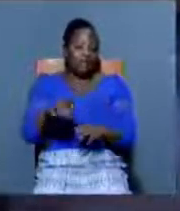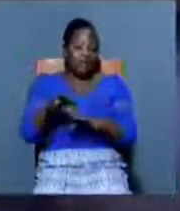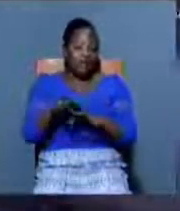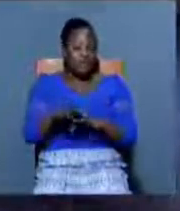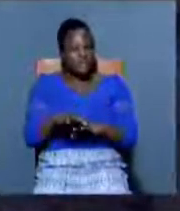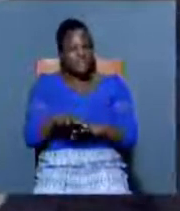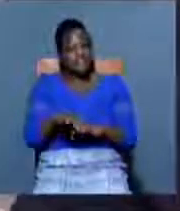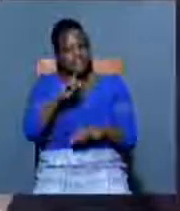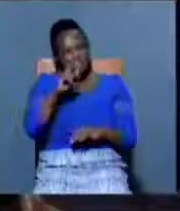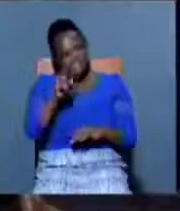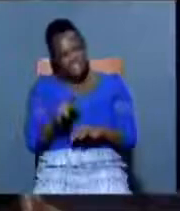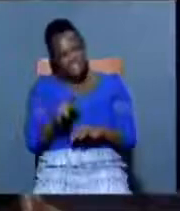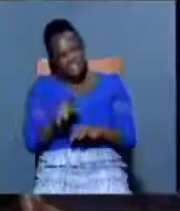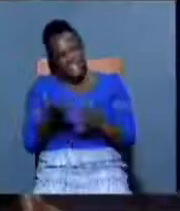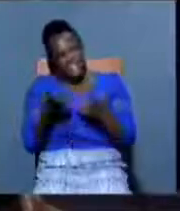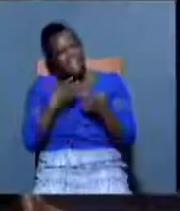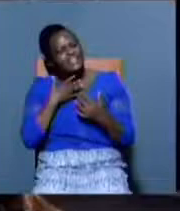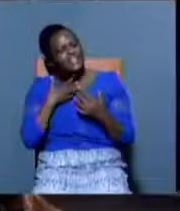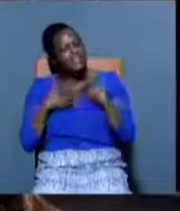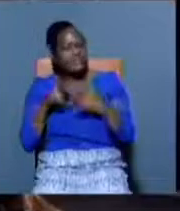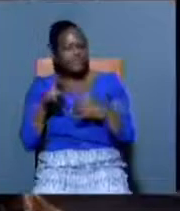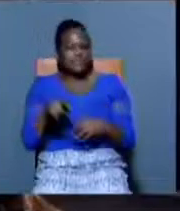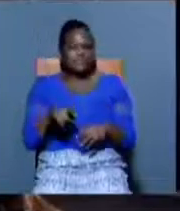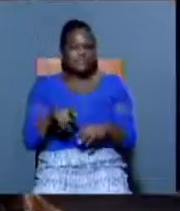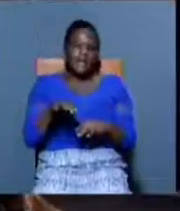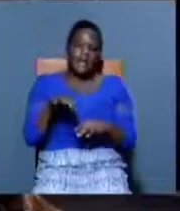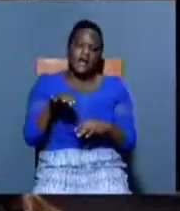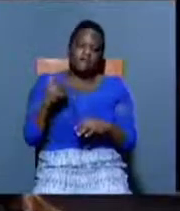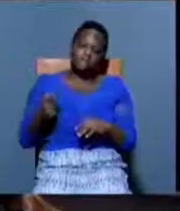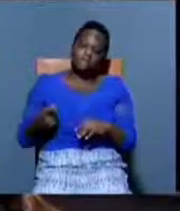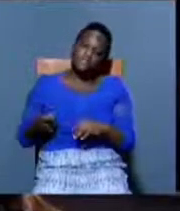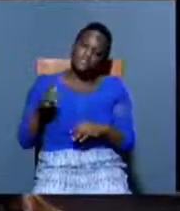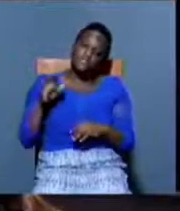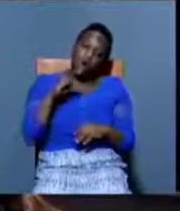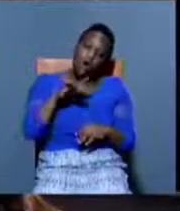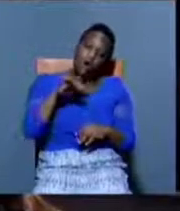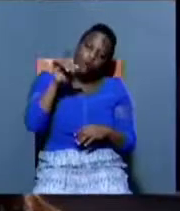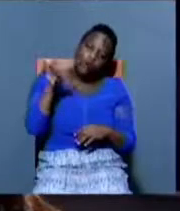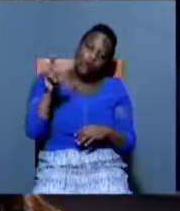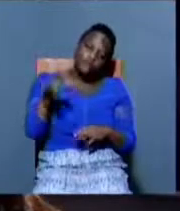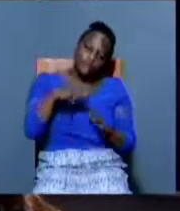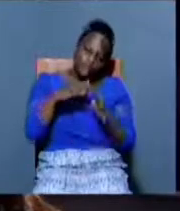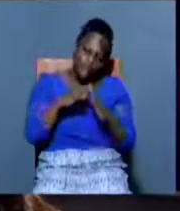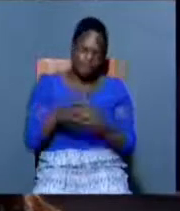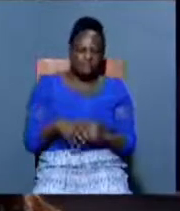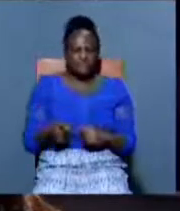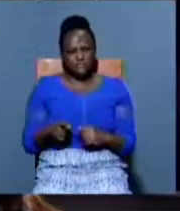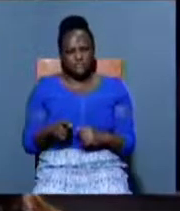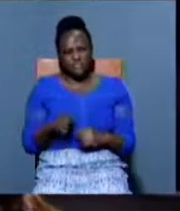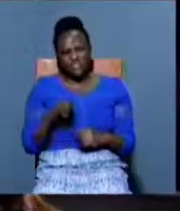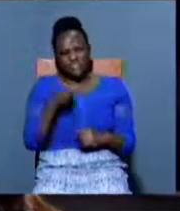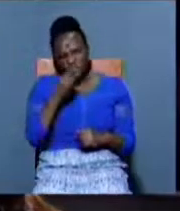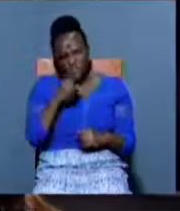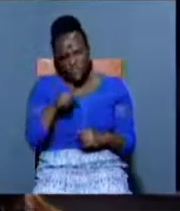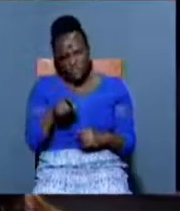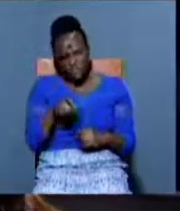wa watu nyumbani, nilichonacho mimi, nakula na shiba, ndio chenchi na baki, namleta